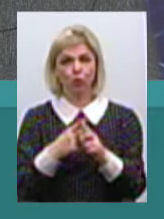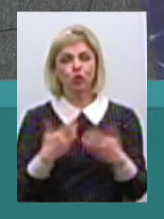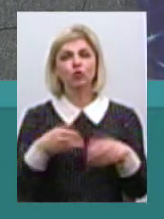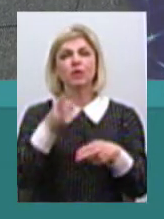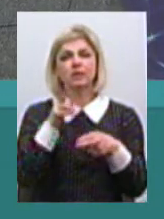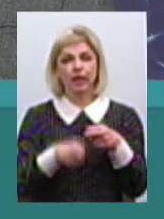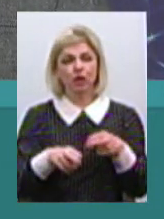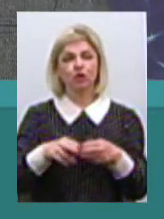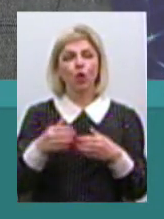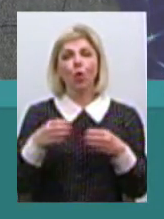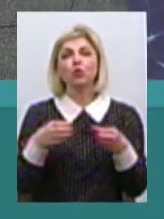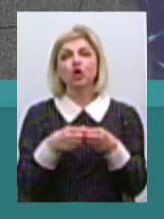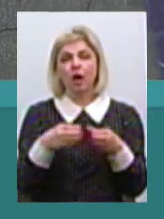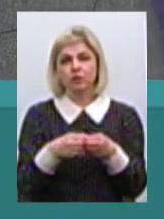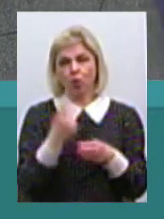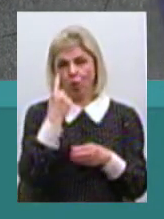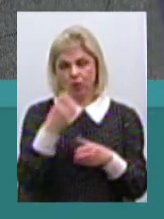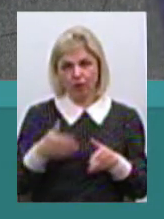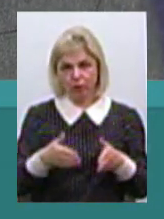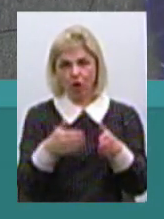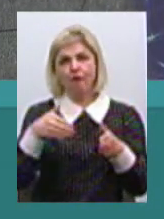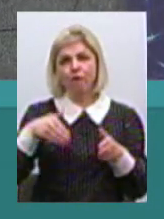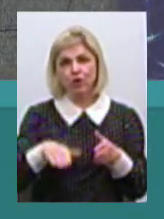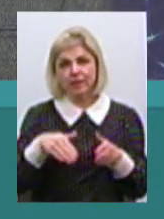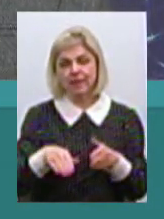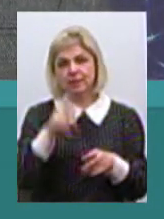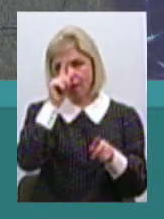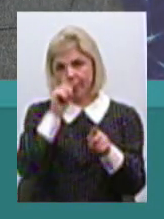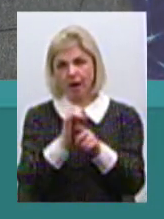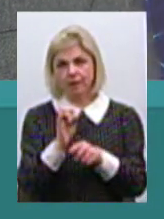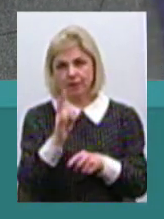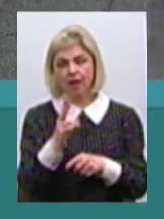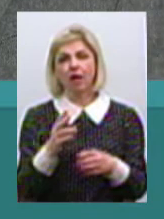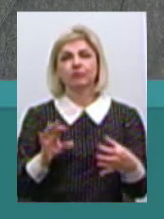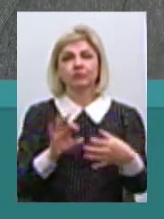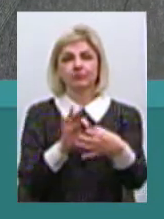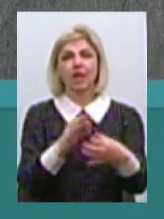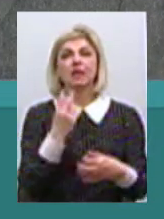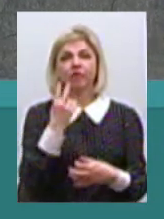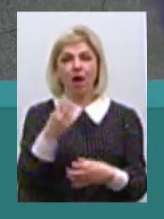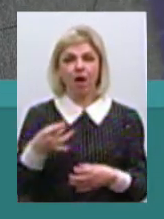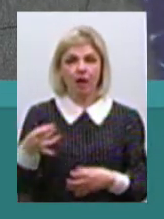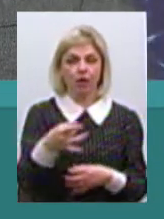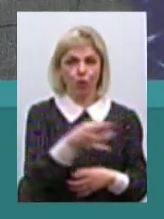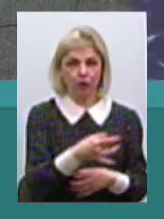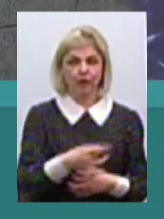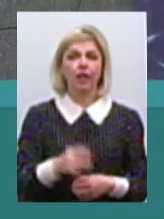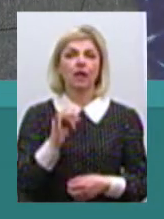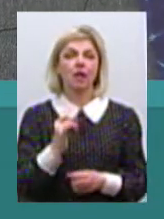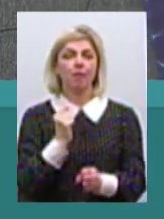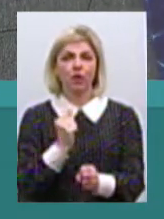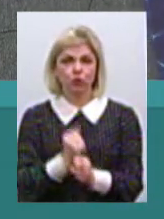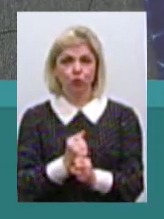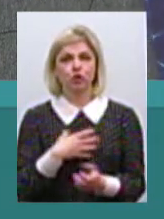ділянку, одну з ділянок дороги Вознесенськ-Братське, яке з'єднує два населених пункти, два райцентри. Працюють